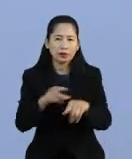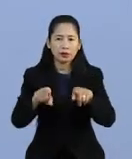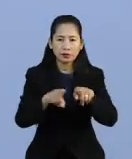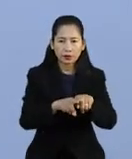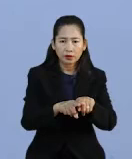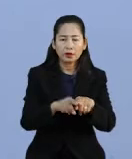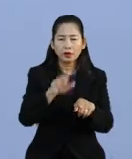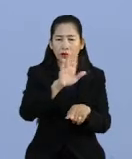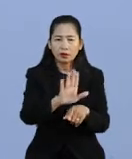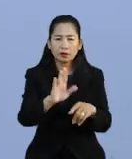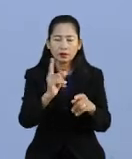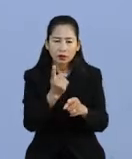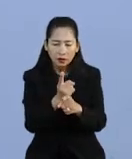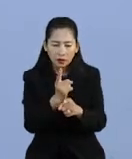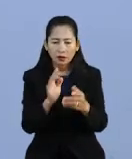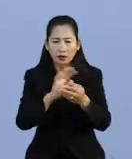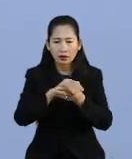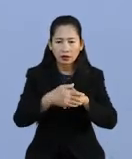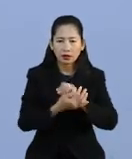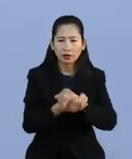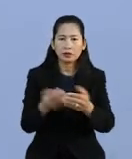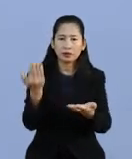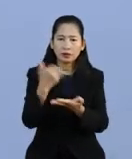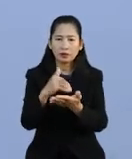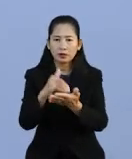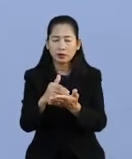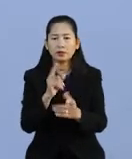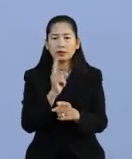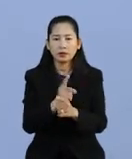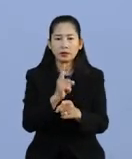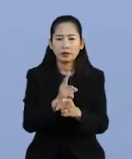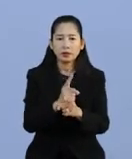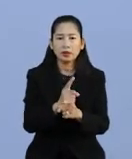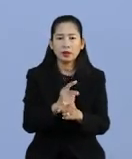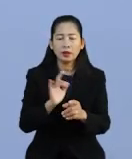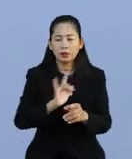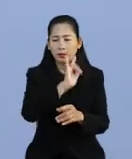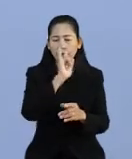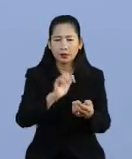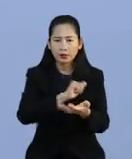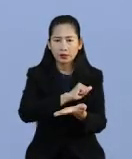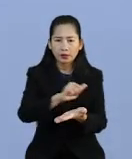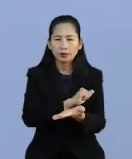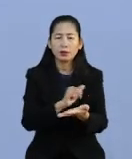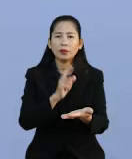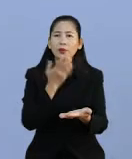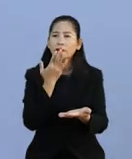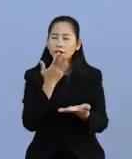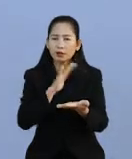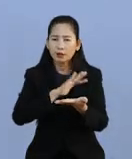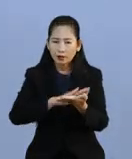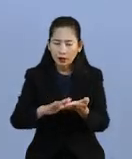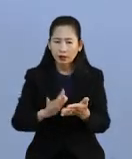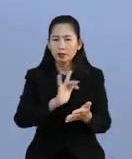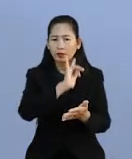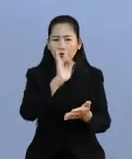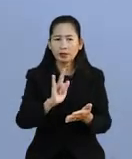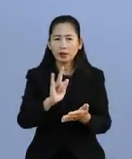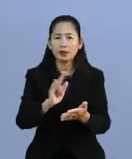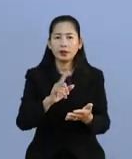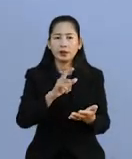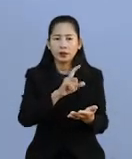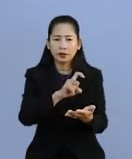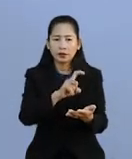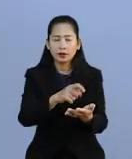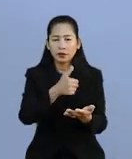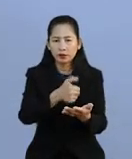chía con trâu tai liêng sầm át đại ở bàn nhựt nhọp nâng ngày bàn trầm trâu đại prapra sập bú nâng tự sát đại prapra che